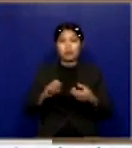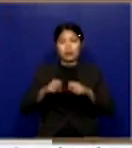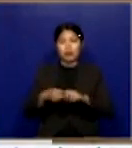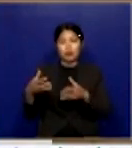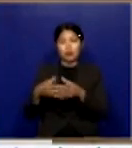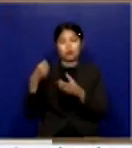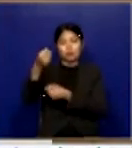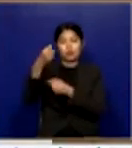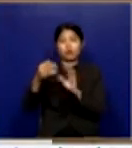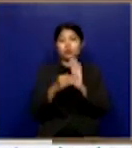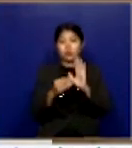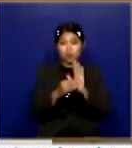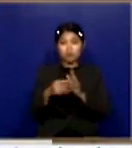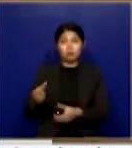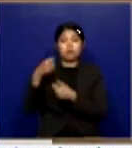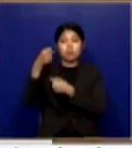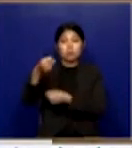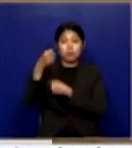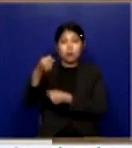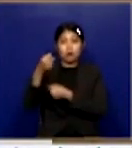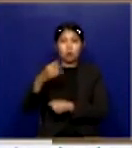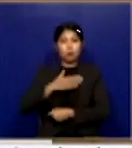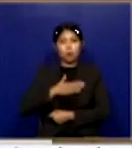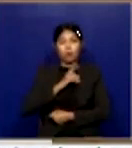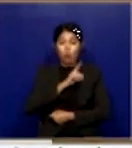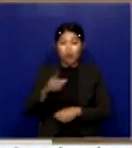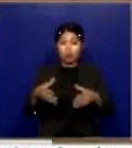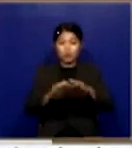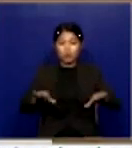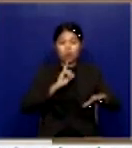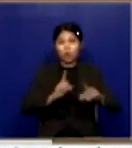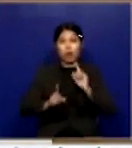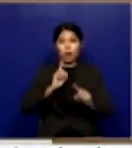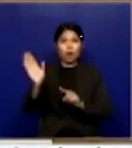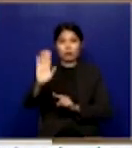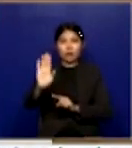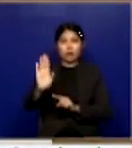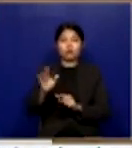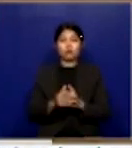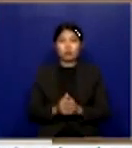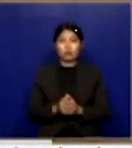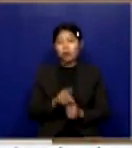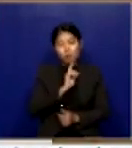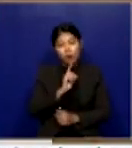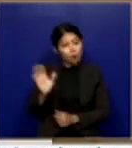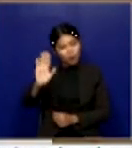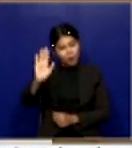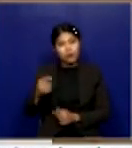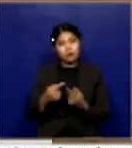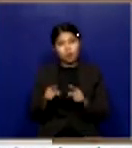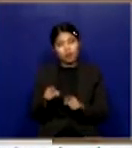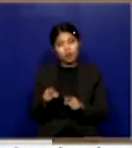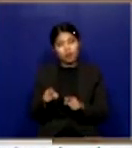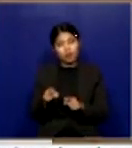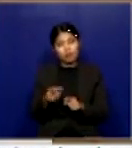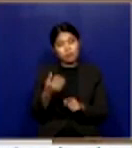ได้ขุดใดบ่ในกรุงเทพฯที่ผ่านมาแต่ผมไม่โทษเขามีแต่ผมโทษแบบมีอะไรหรือ